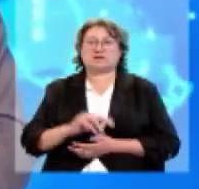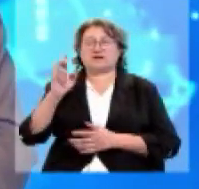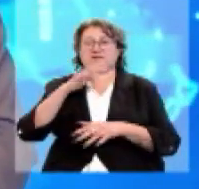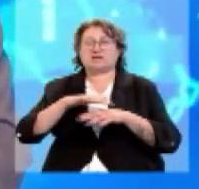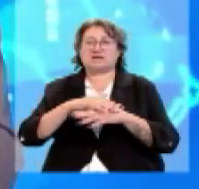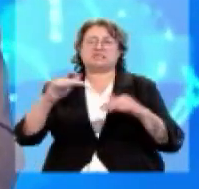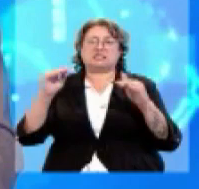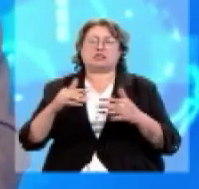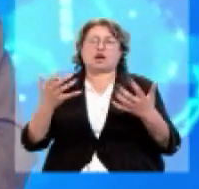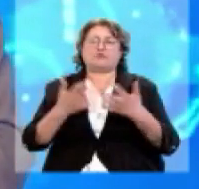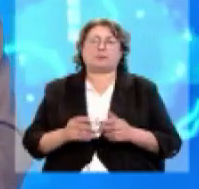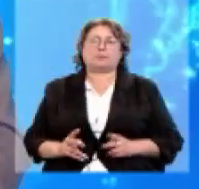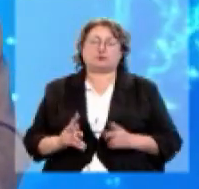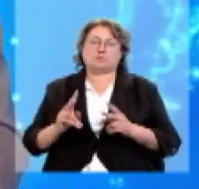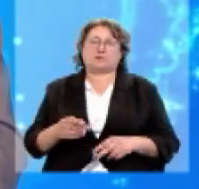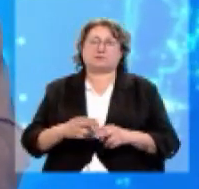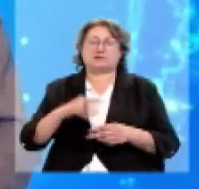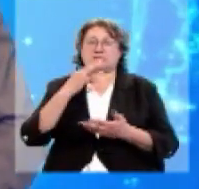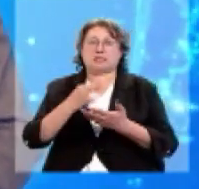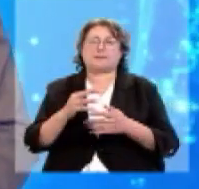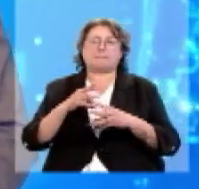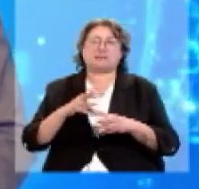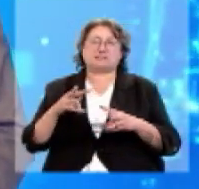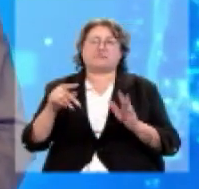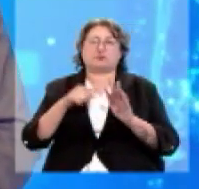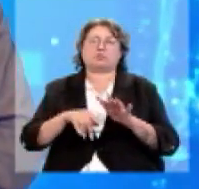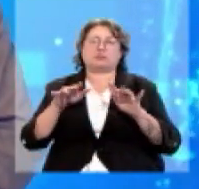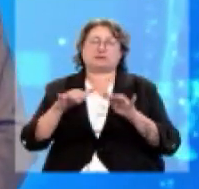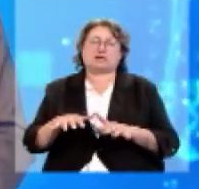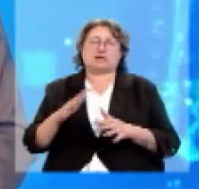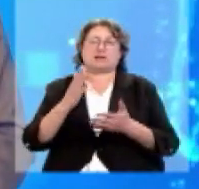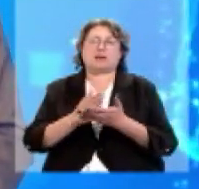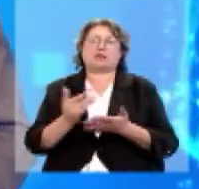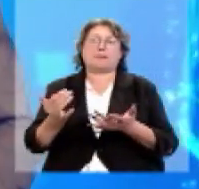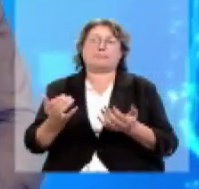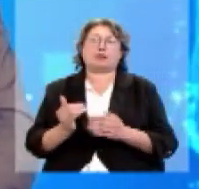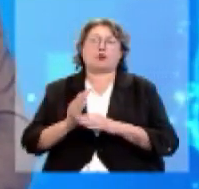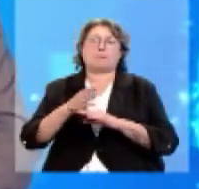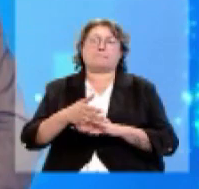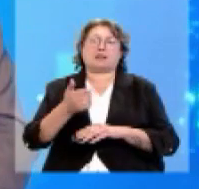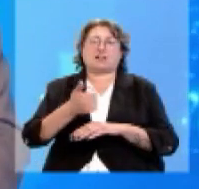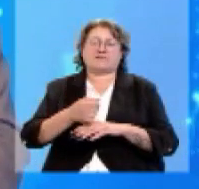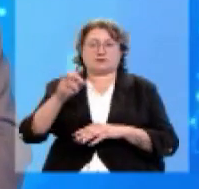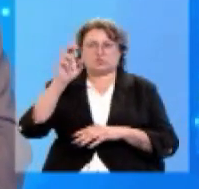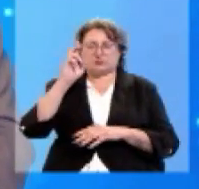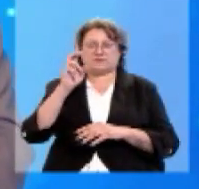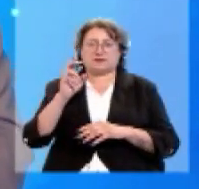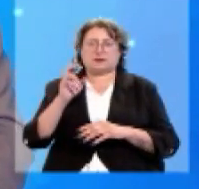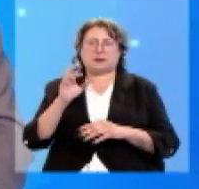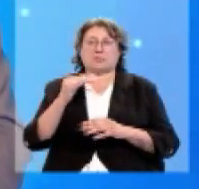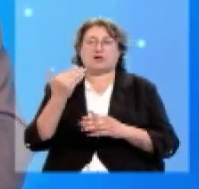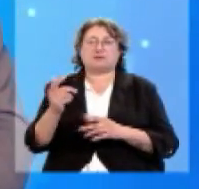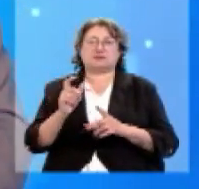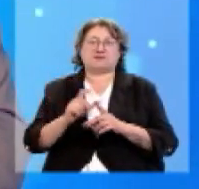Елімізде қылмыс саны азайды. Бұл туралы мемлекет басшысының қабылдауында болған ішкі істер министр айтты. Марат Ахметжановтың айтуынша,